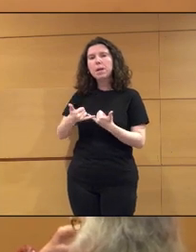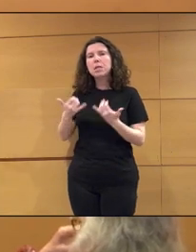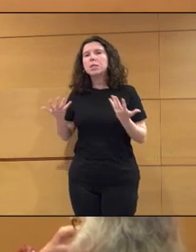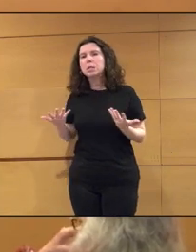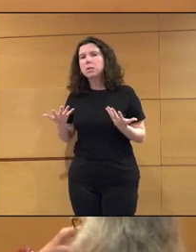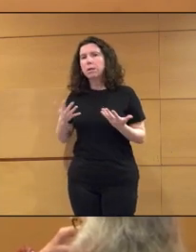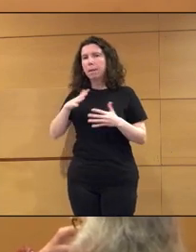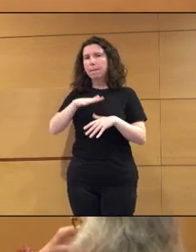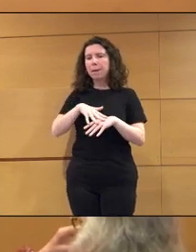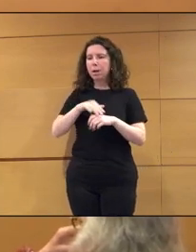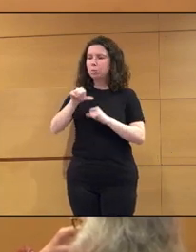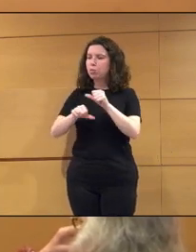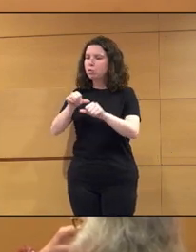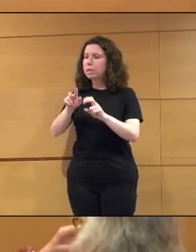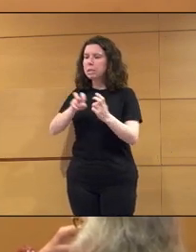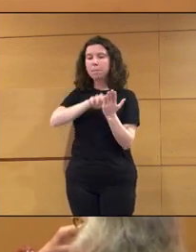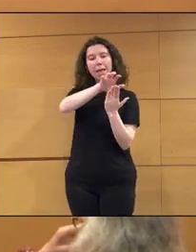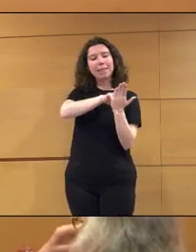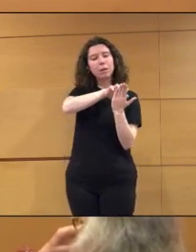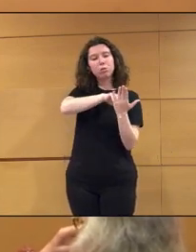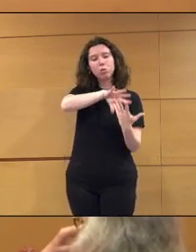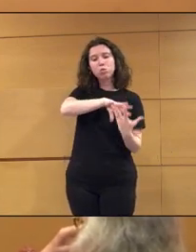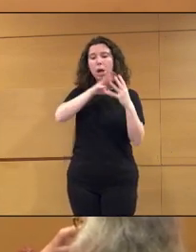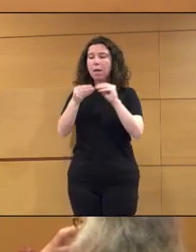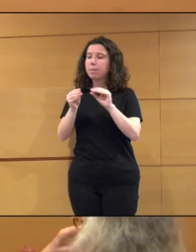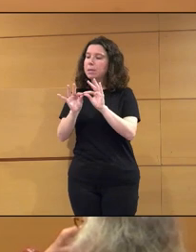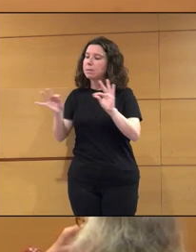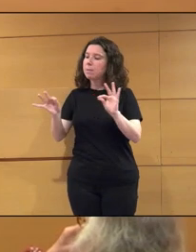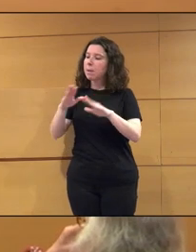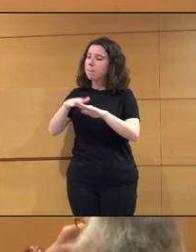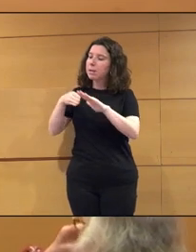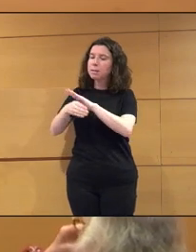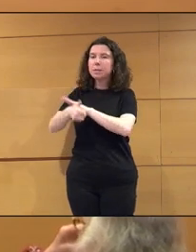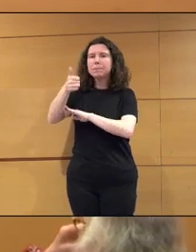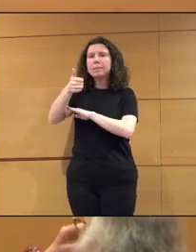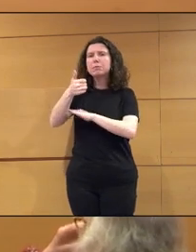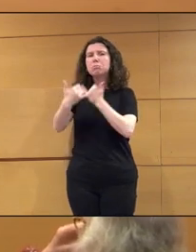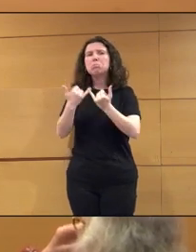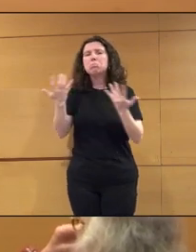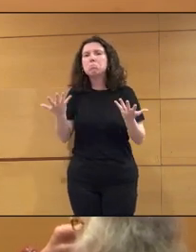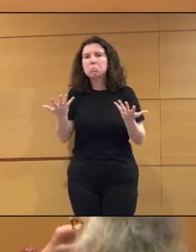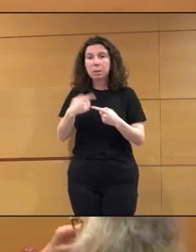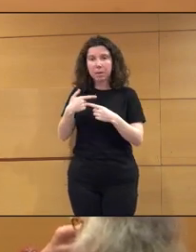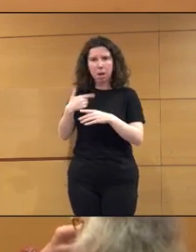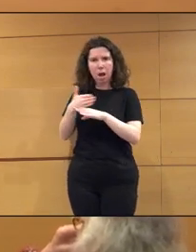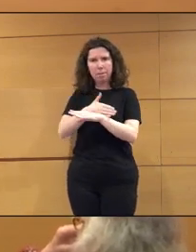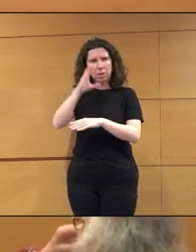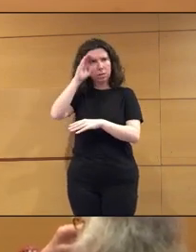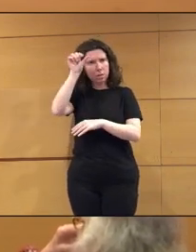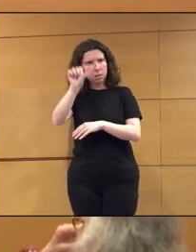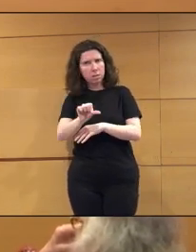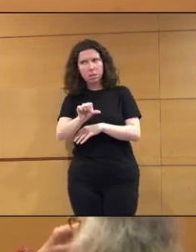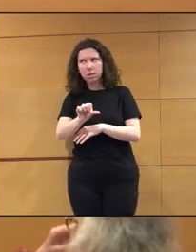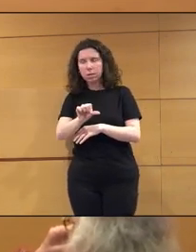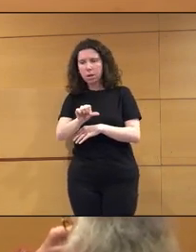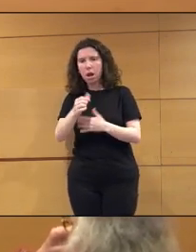o adaptació dels textos per tal de fer-los més accessibles? Perquè hem vist, jo t'estava escoltant i jo deia, ai, ens està